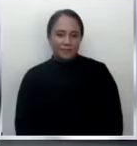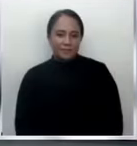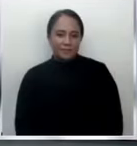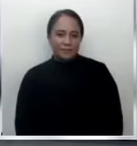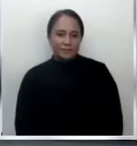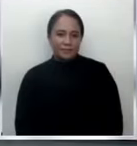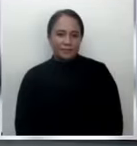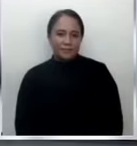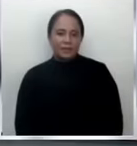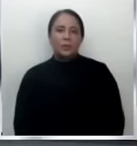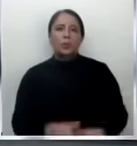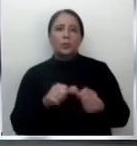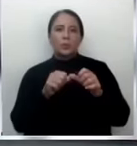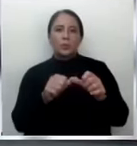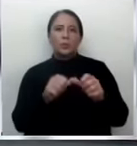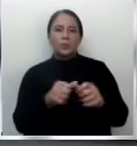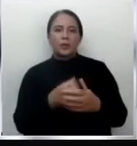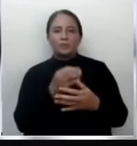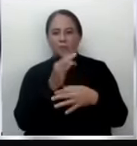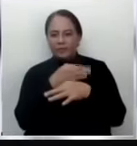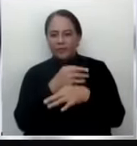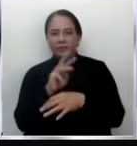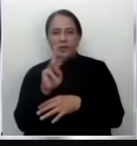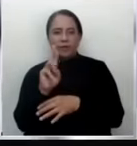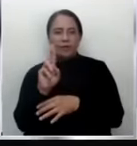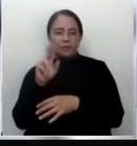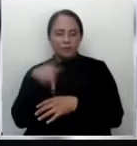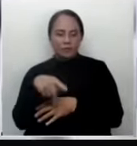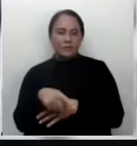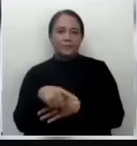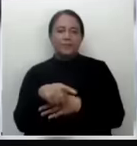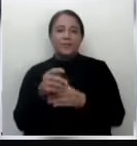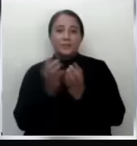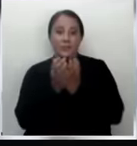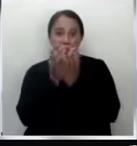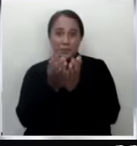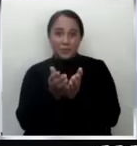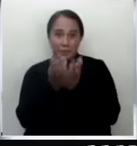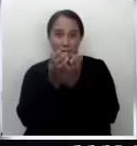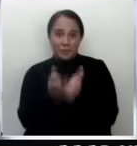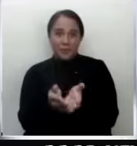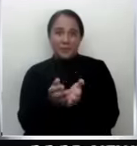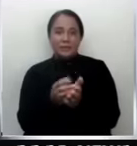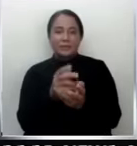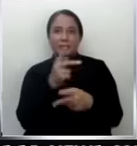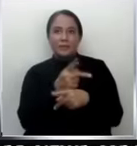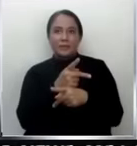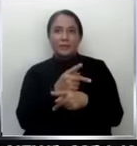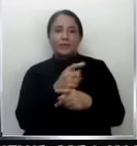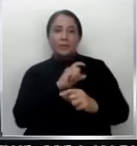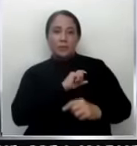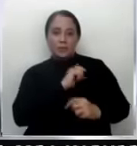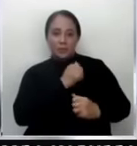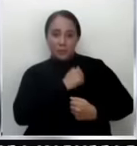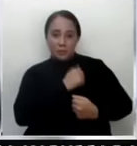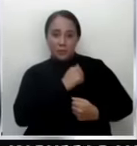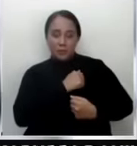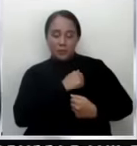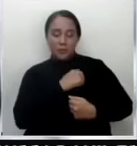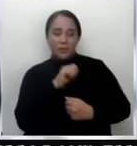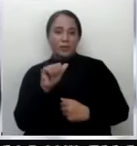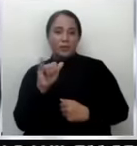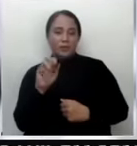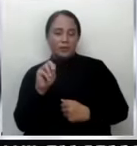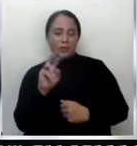Tuloy po ang pagkumpuni sa BRP Sierra Madre kung saan nakabase ang bantay na sundalo sa Ayungin Shoal sa West Philippine